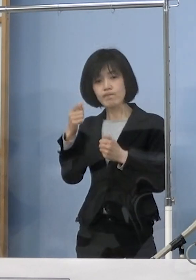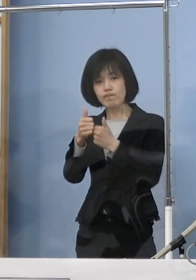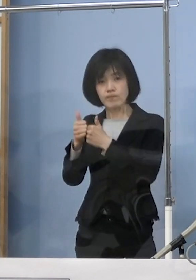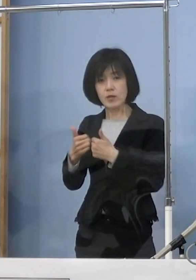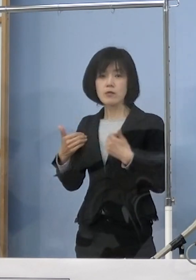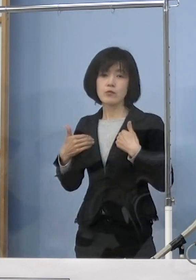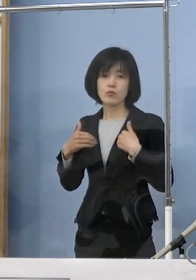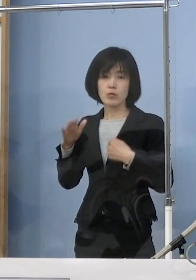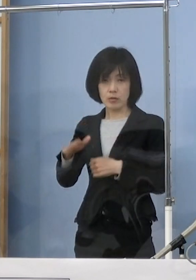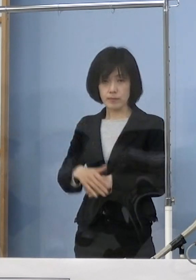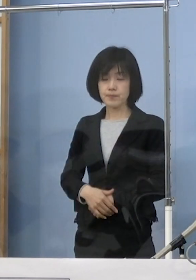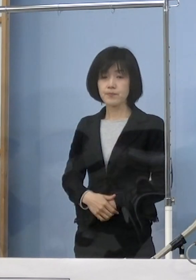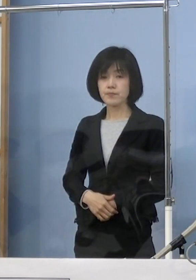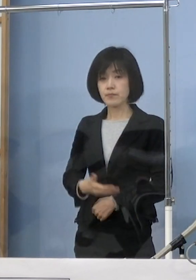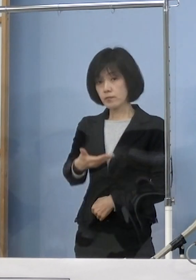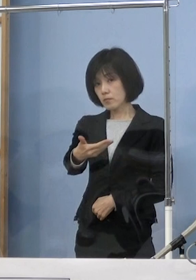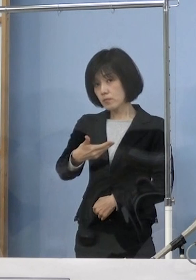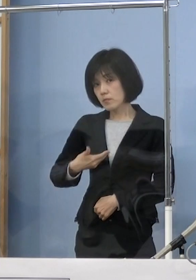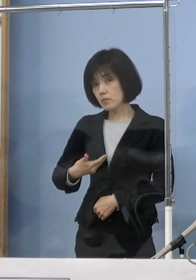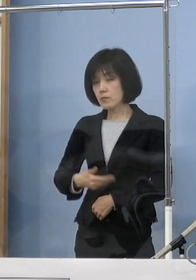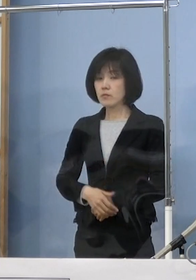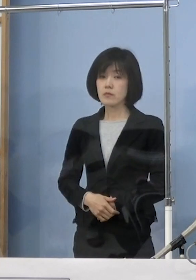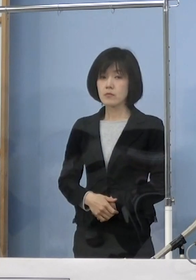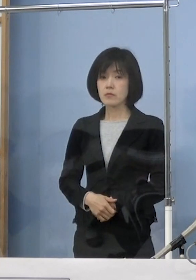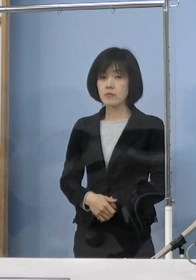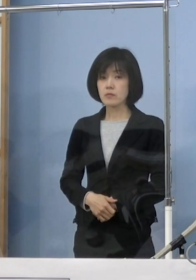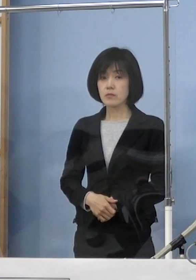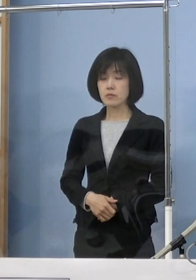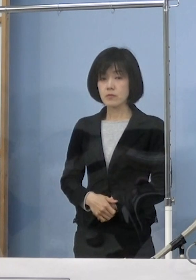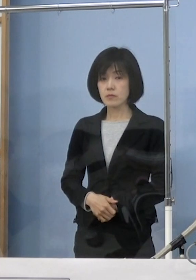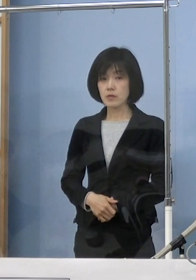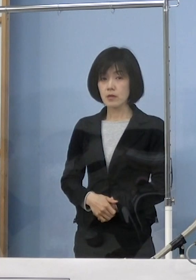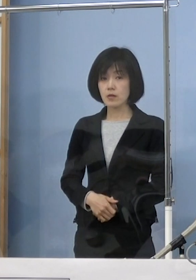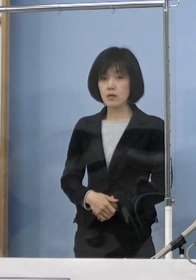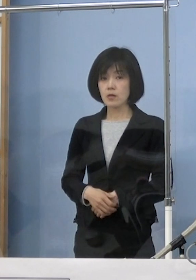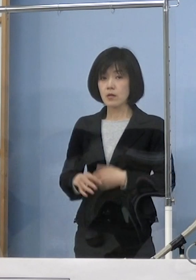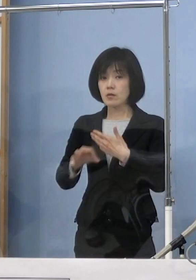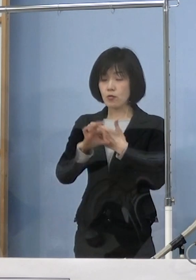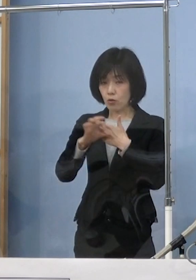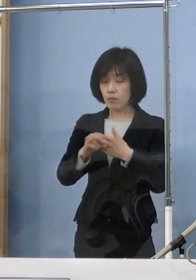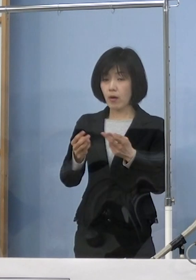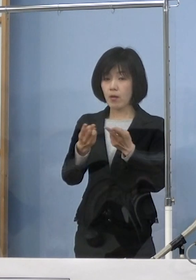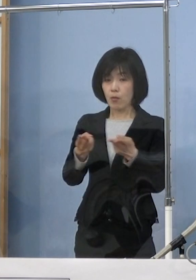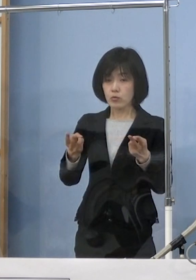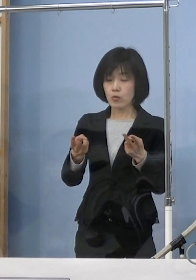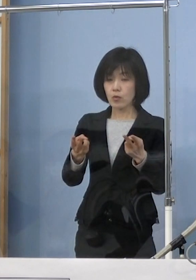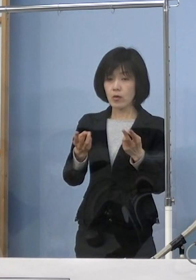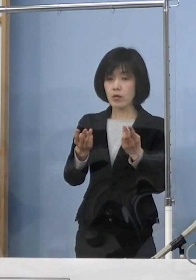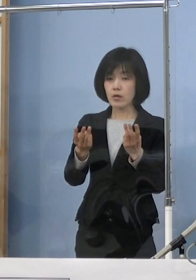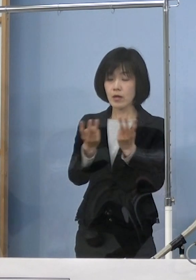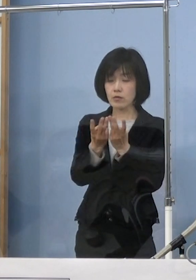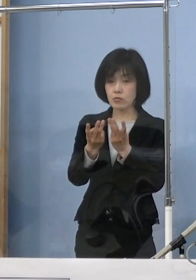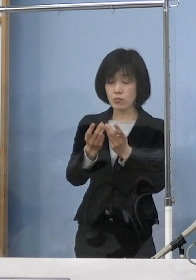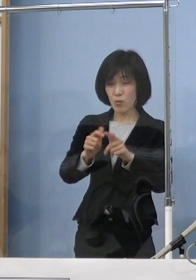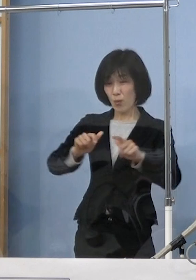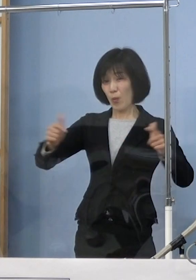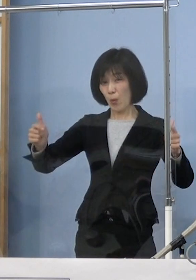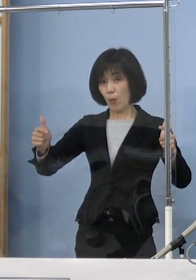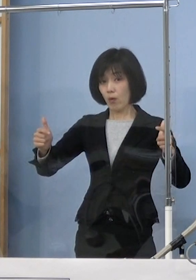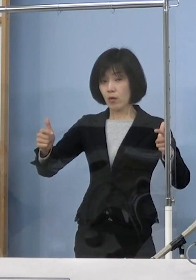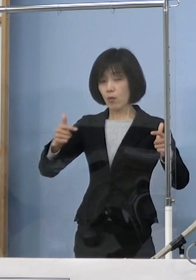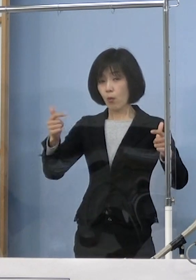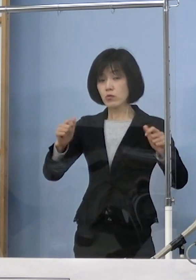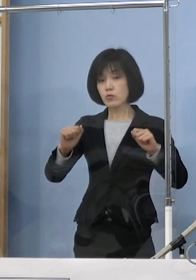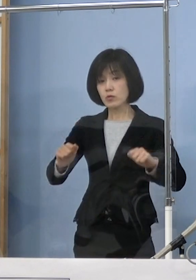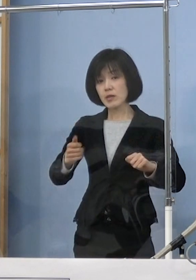。 具体的に言うとですね、この大幅にやっぱり病床数を増やされる、 大幅という